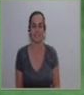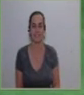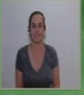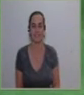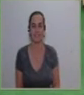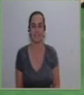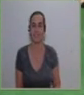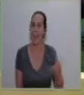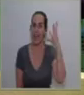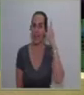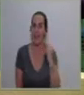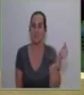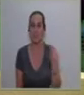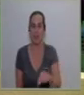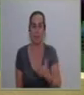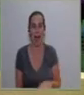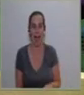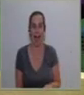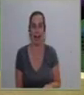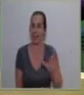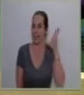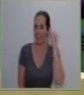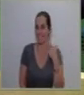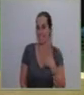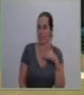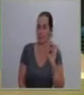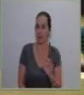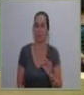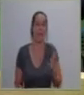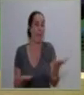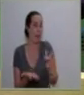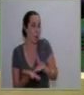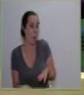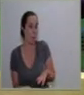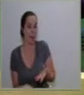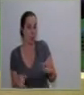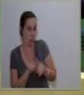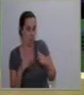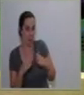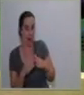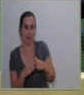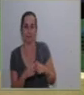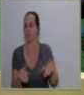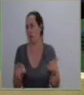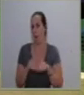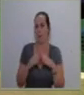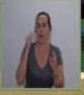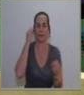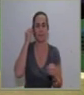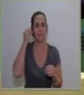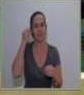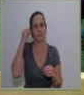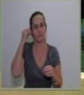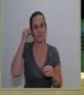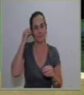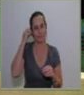וואי, איזה כיף שבאת אלינו, נואל. כיף לי, אמך. איך האולפן? כמו בבית. כמו בבית. בול